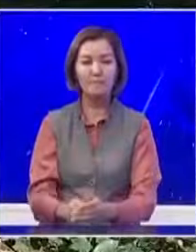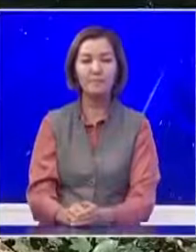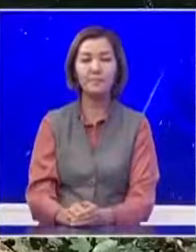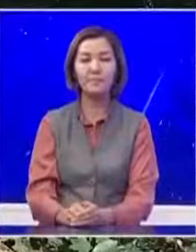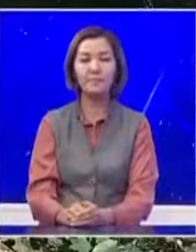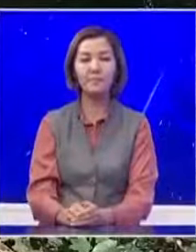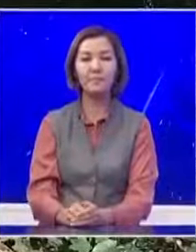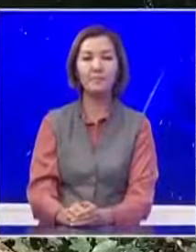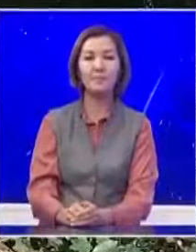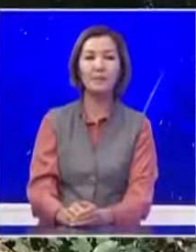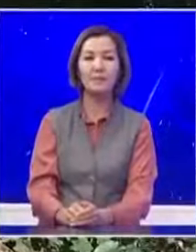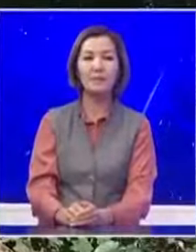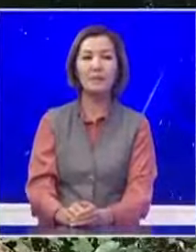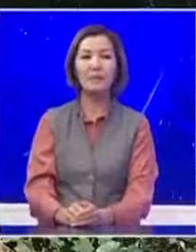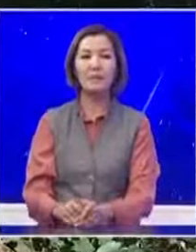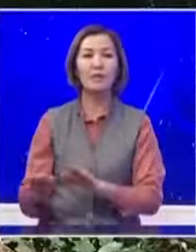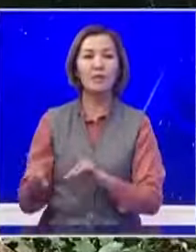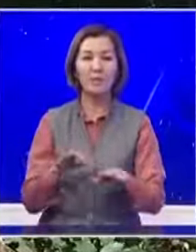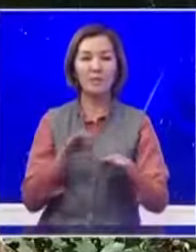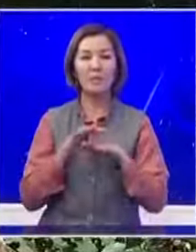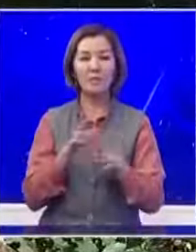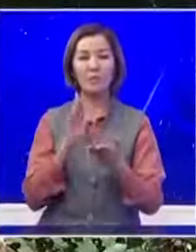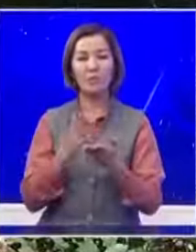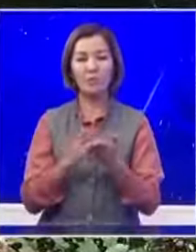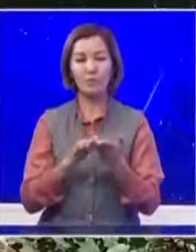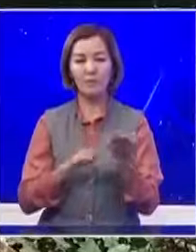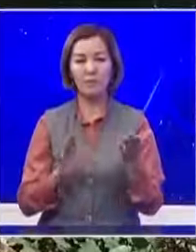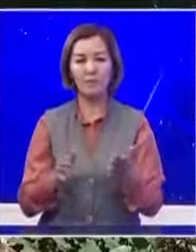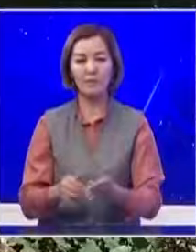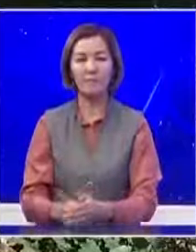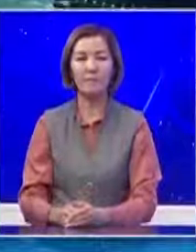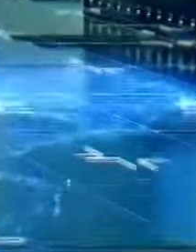осындай іс-шаралар көп болсын деп отырмыз енді.